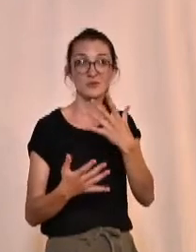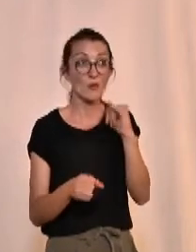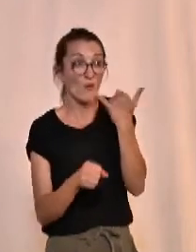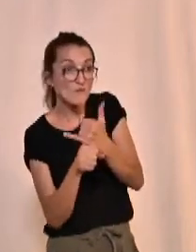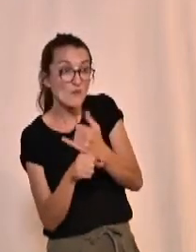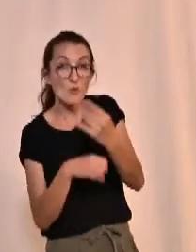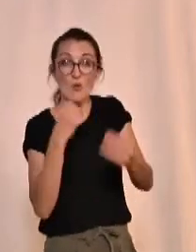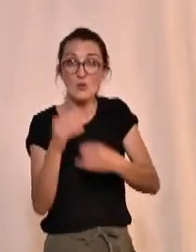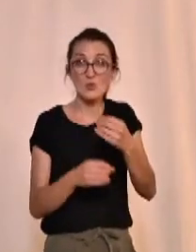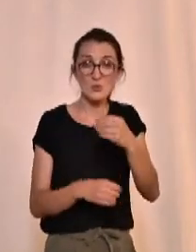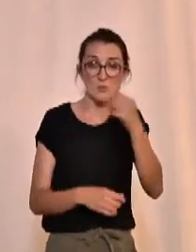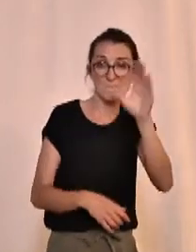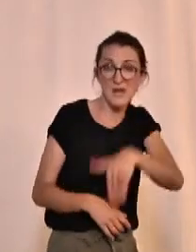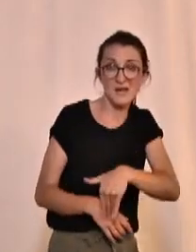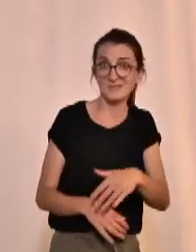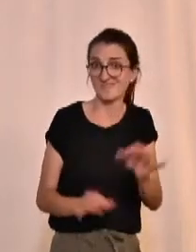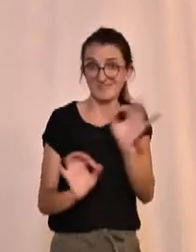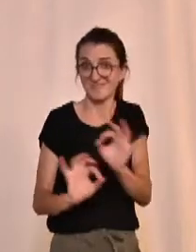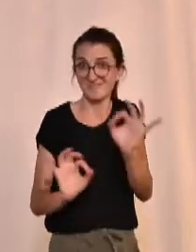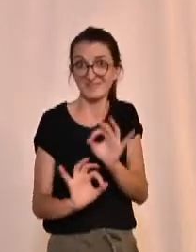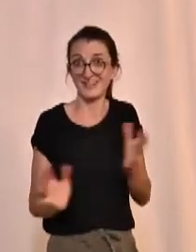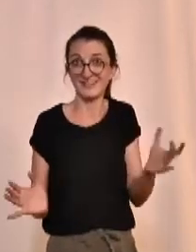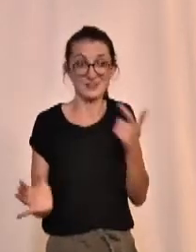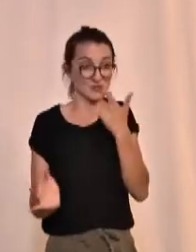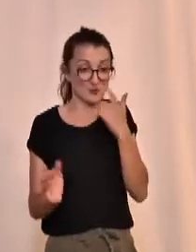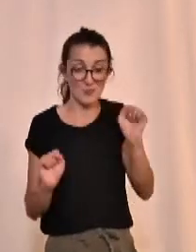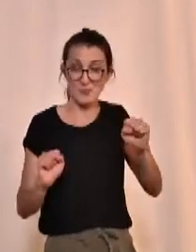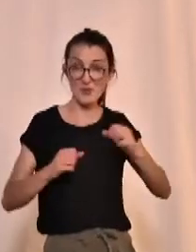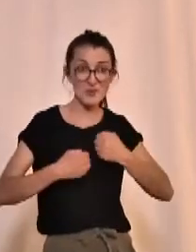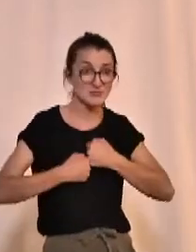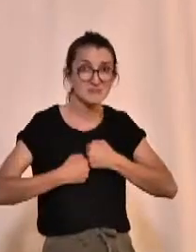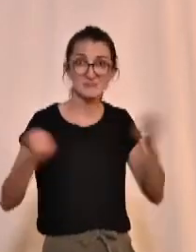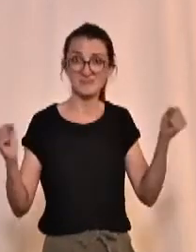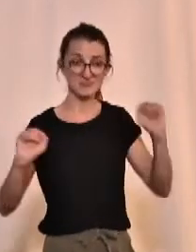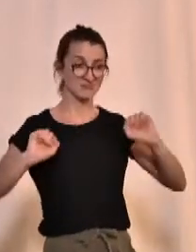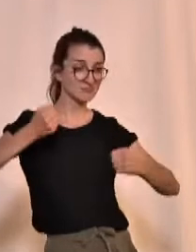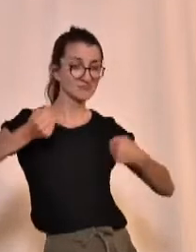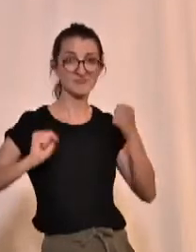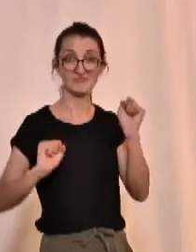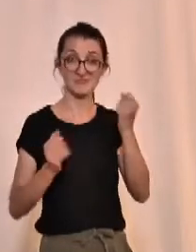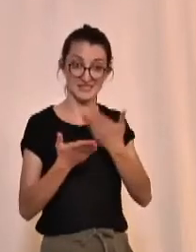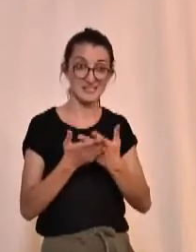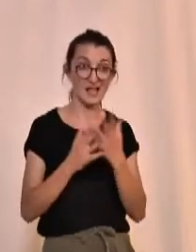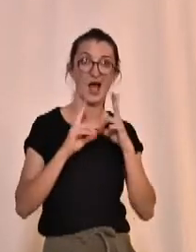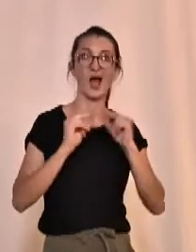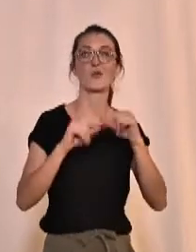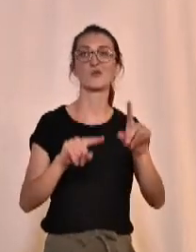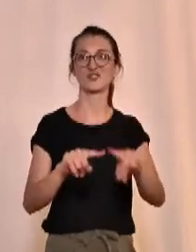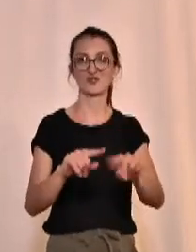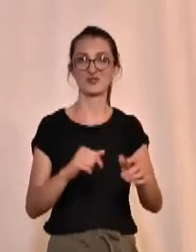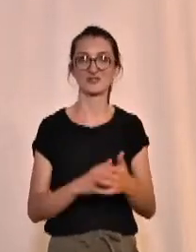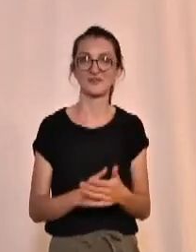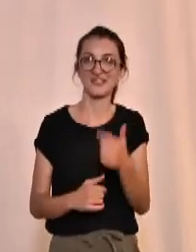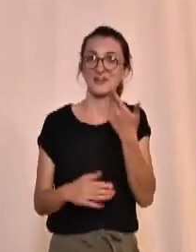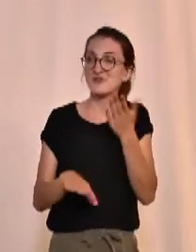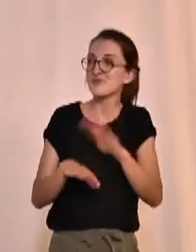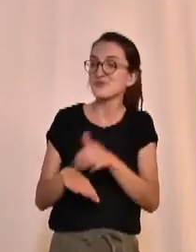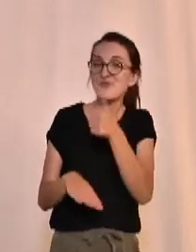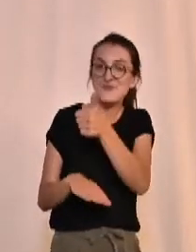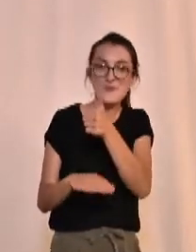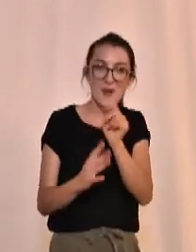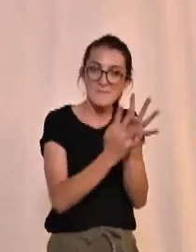toutous raconte quelque chose et vous sentez quoi chez les ch et les chez les jeunes personnes en situation de handicap que vous rencontrez vous hanter que la